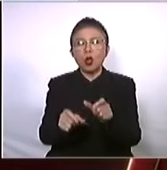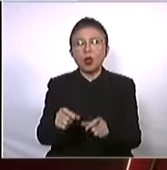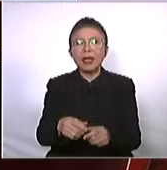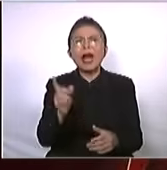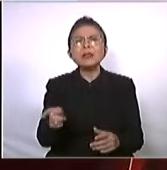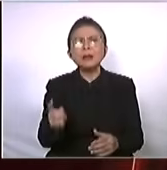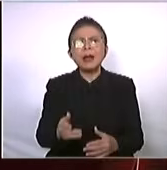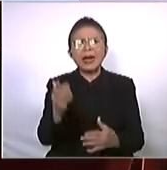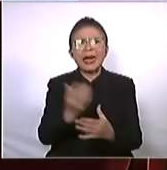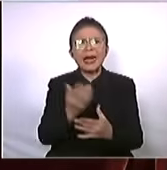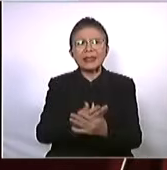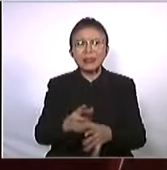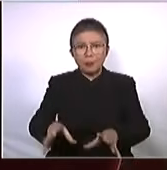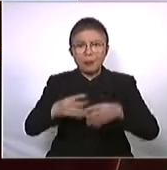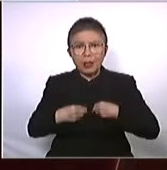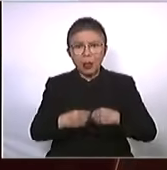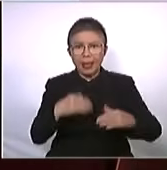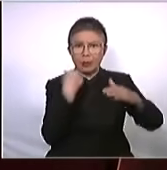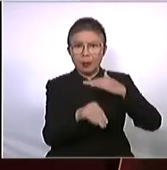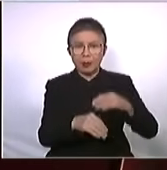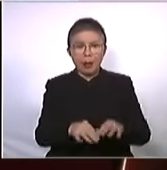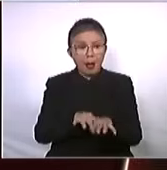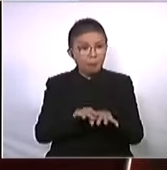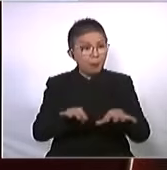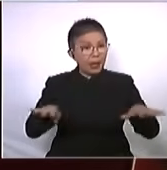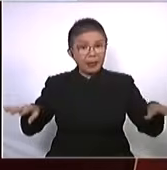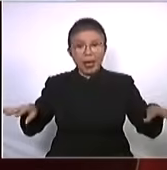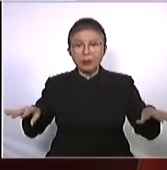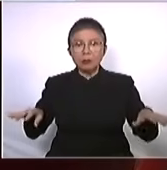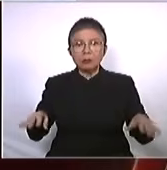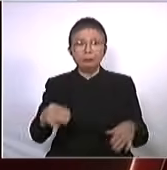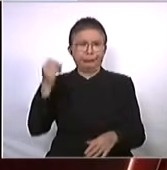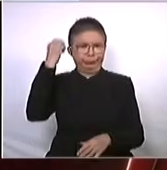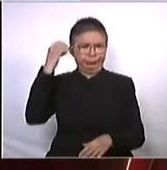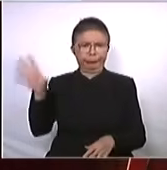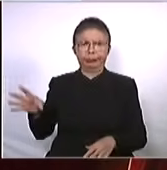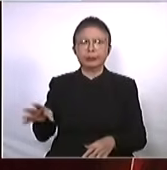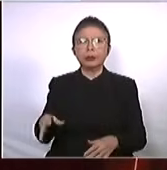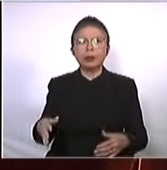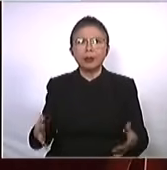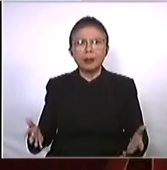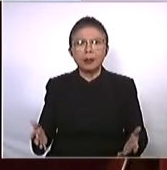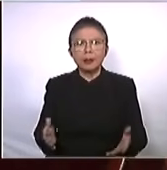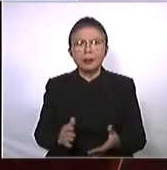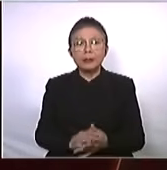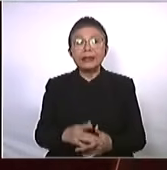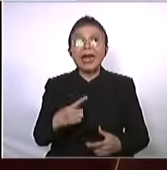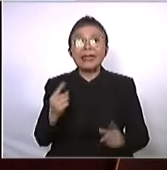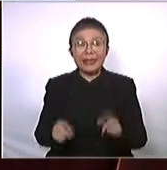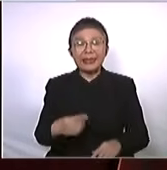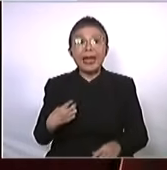kepemilikannya juga terbatas pemerataan menjadi kata yang tidak bermakna maka saya